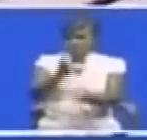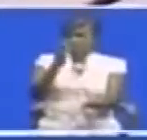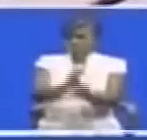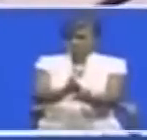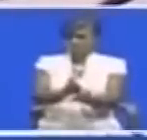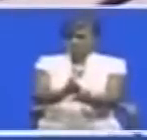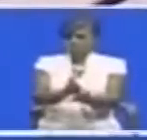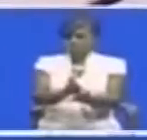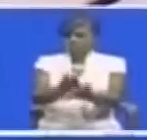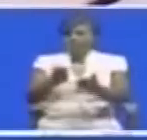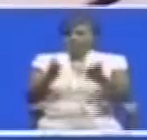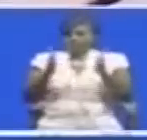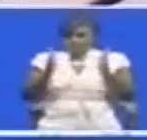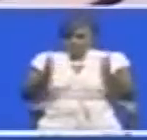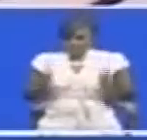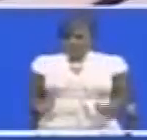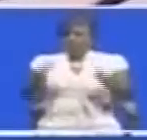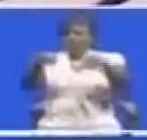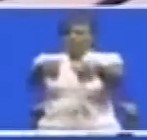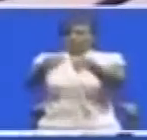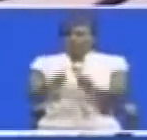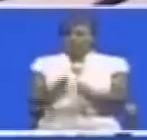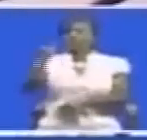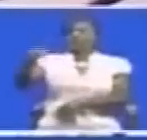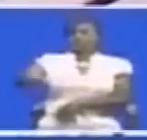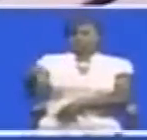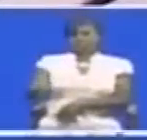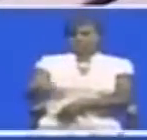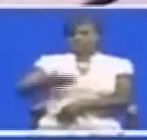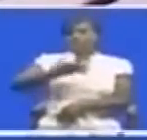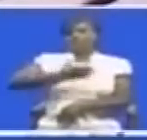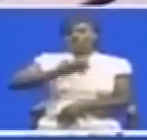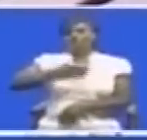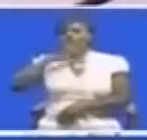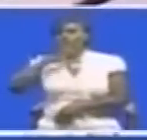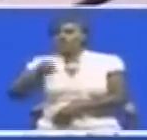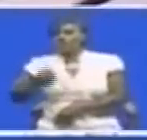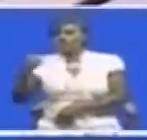all means that the person we are laying in the grave is our own daughter.